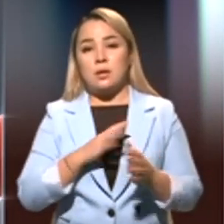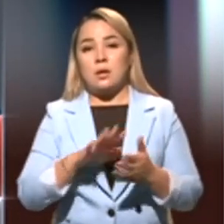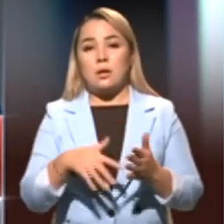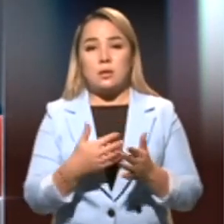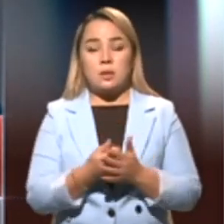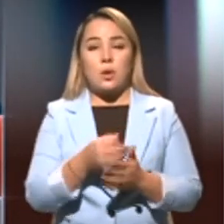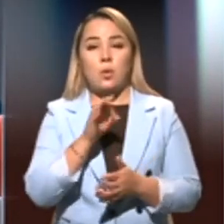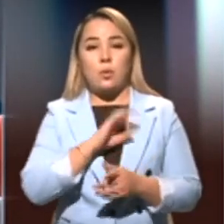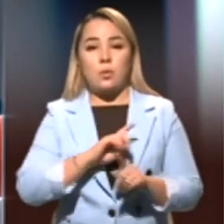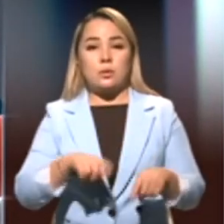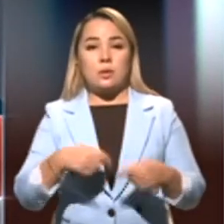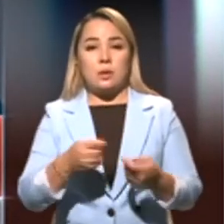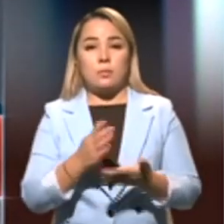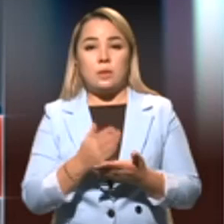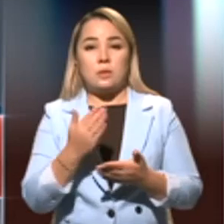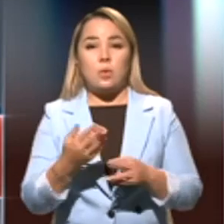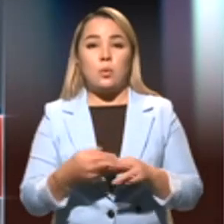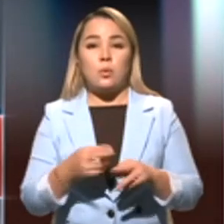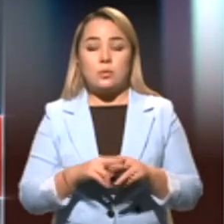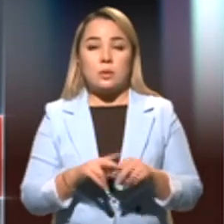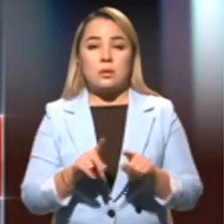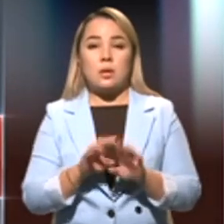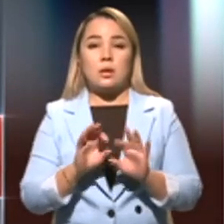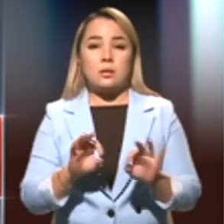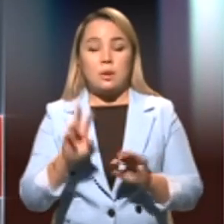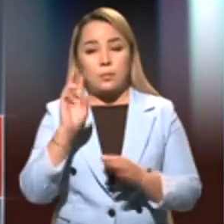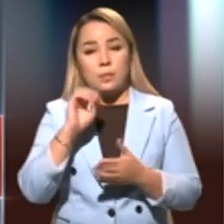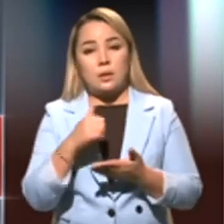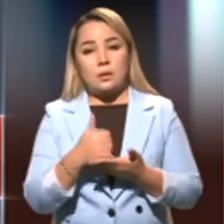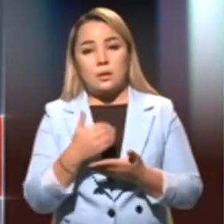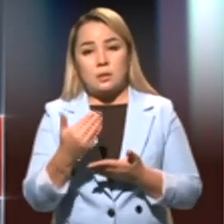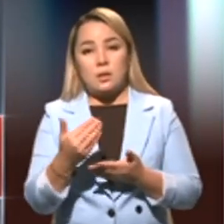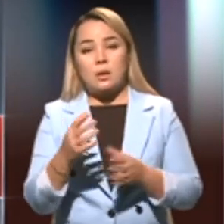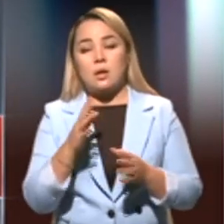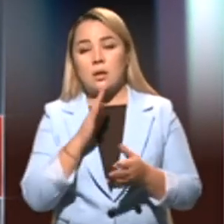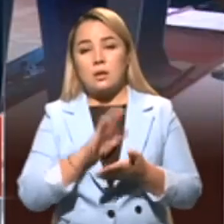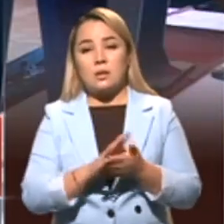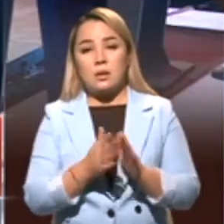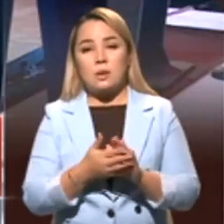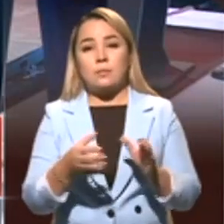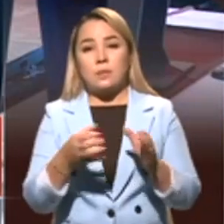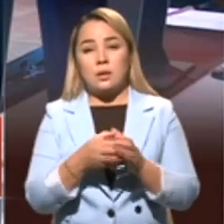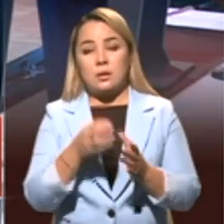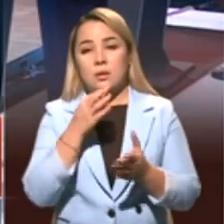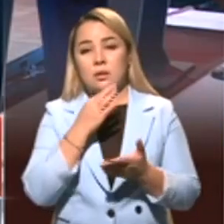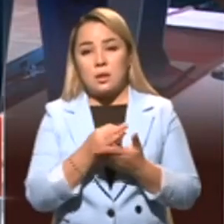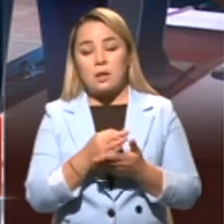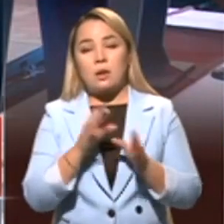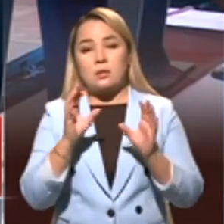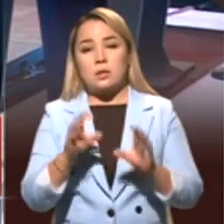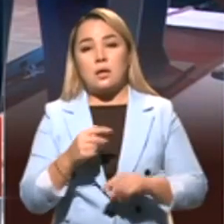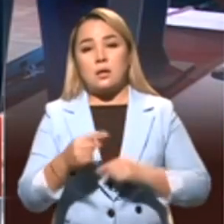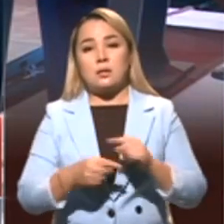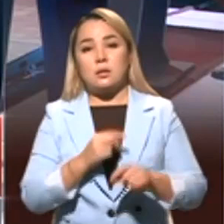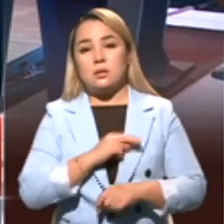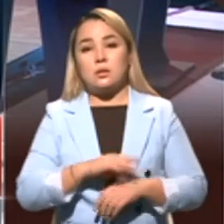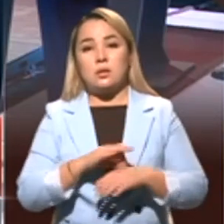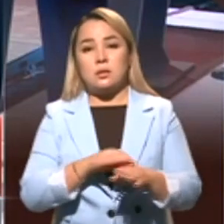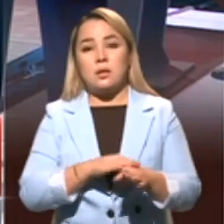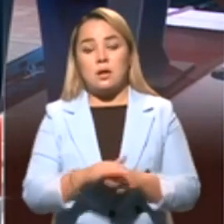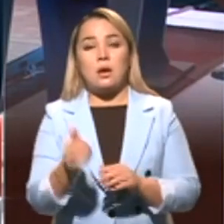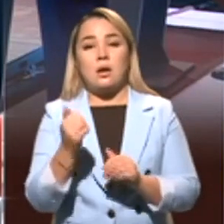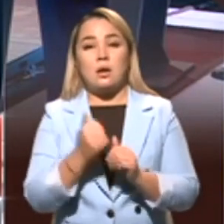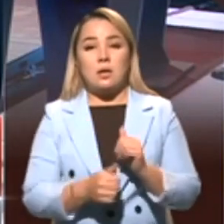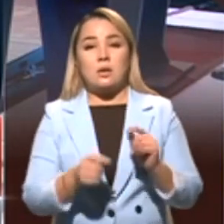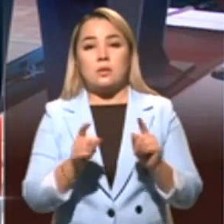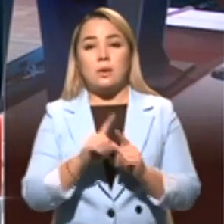дейін қолданыста. Бұл айтқанда мемлекет енді зайырлы сипатта болғаннан кейін ата заңда жазылған ғой.